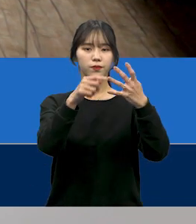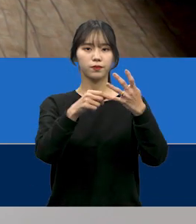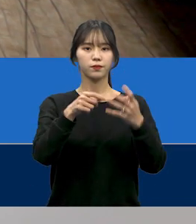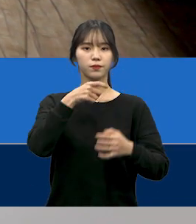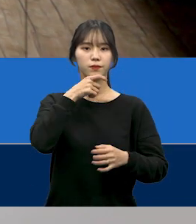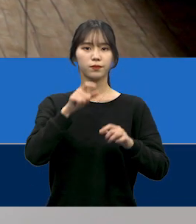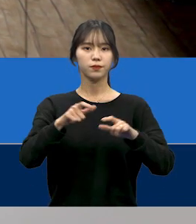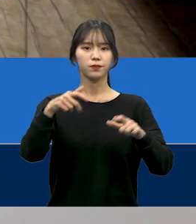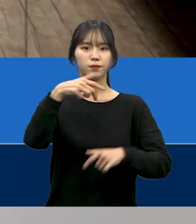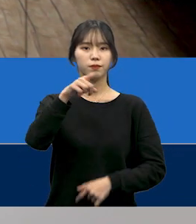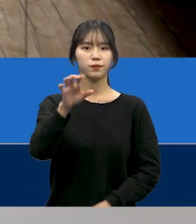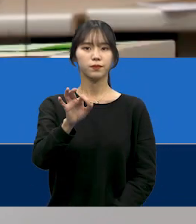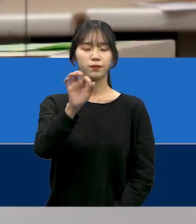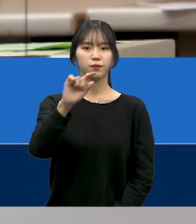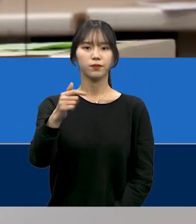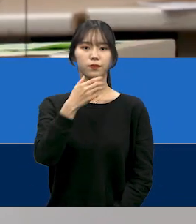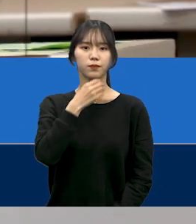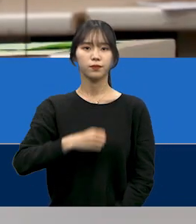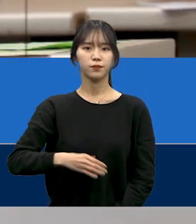매월 둘째, 넷째 수요일